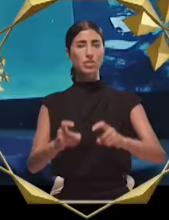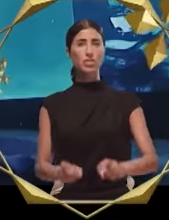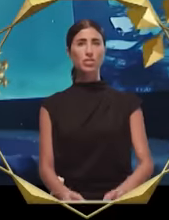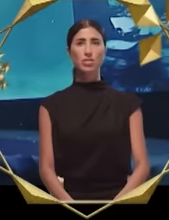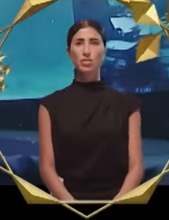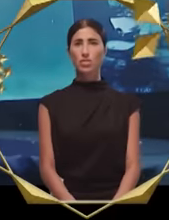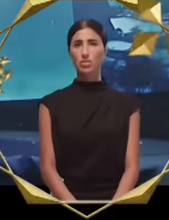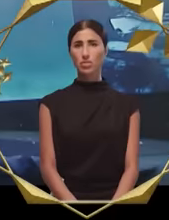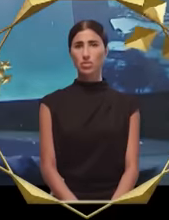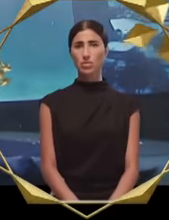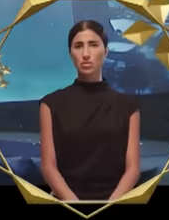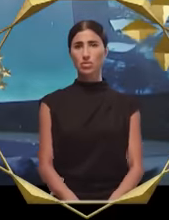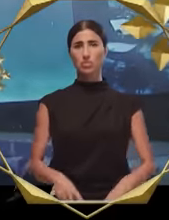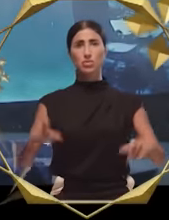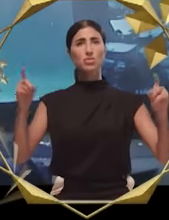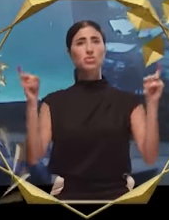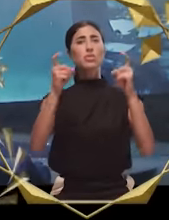أدلى أدى